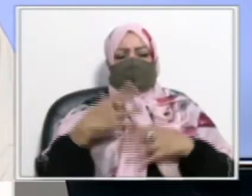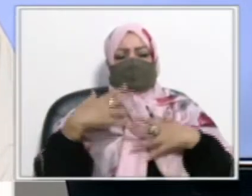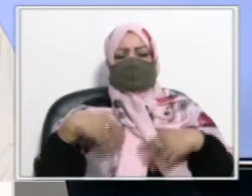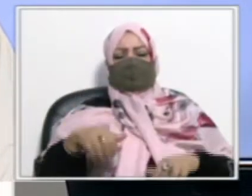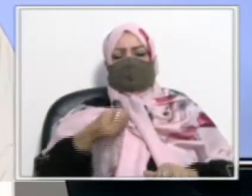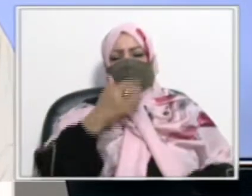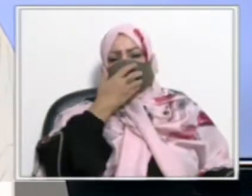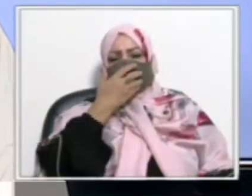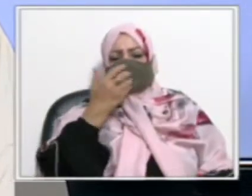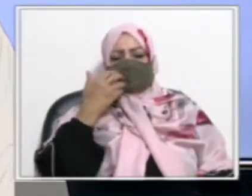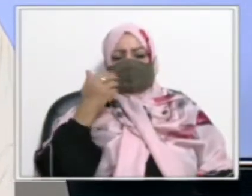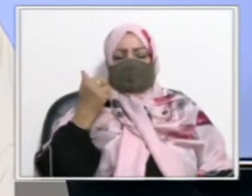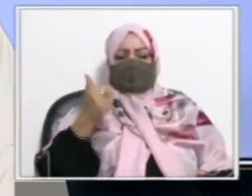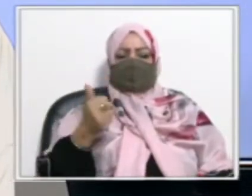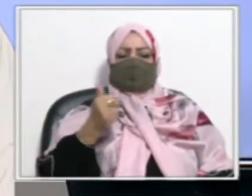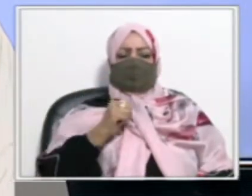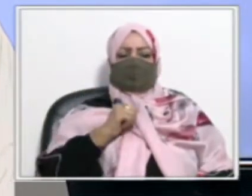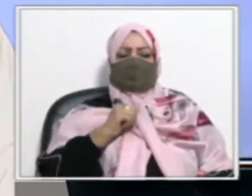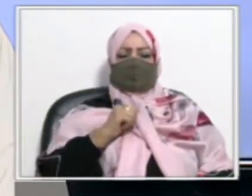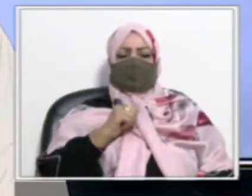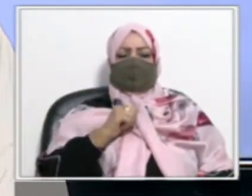شكرا.